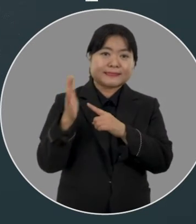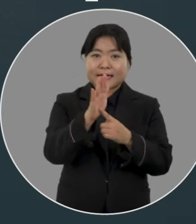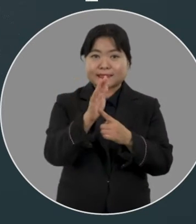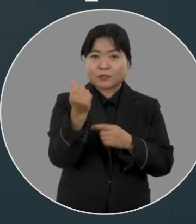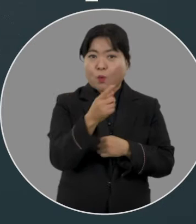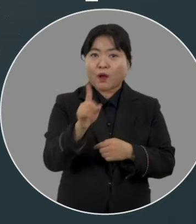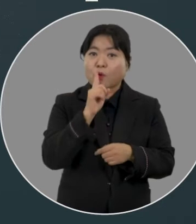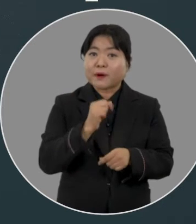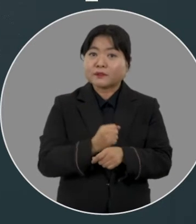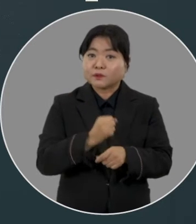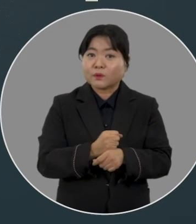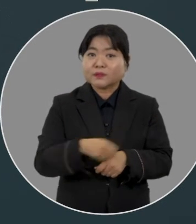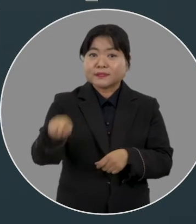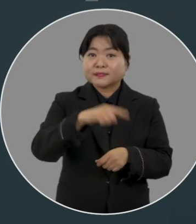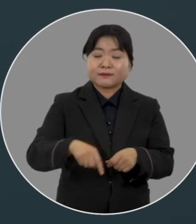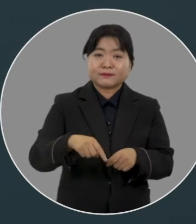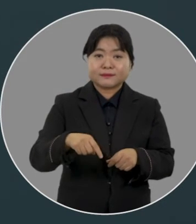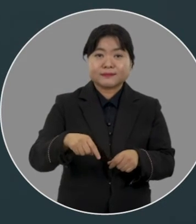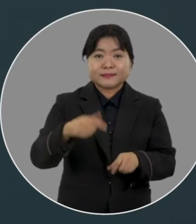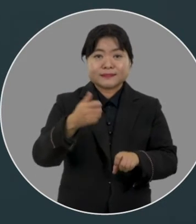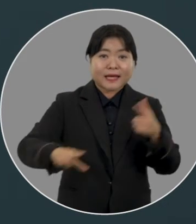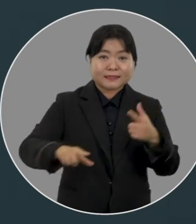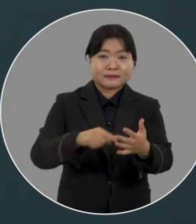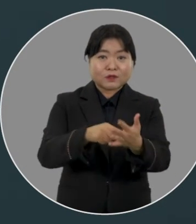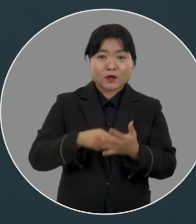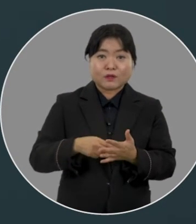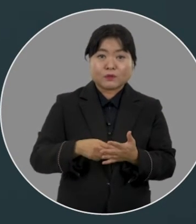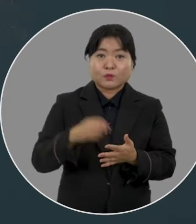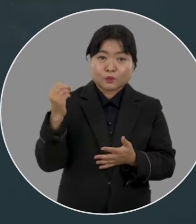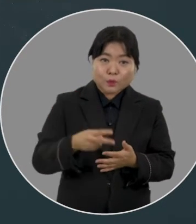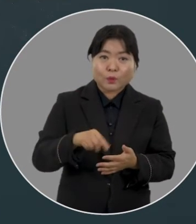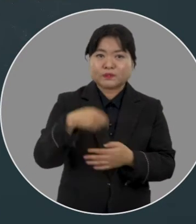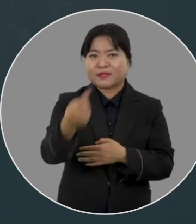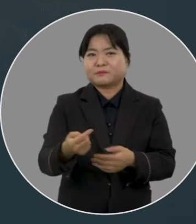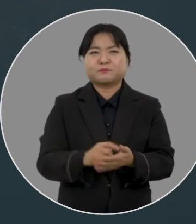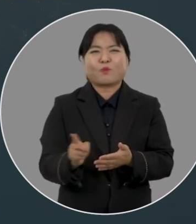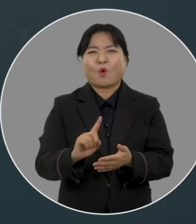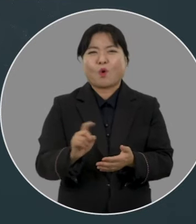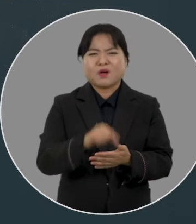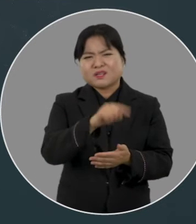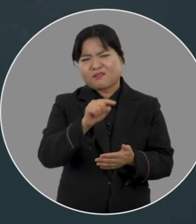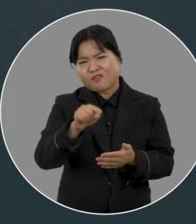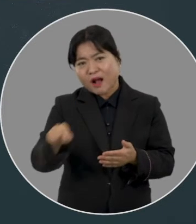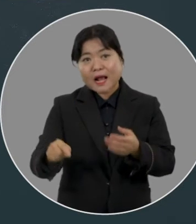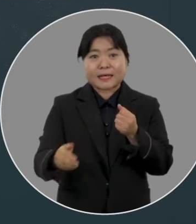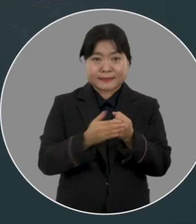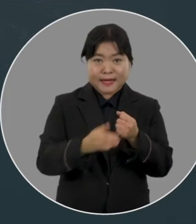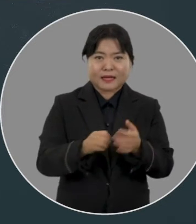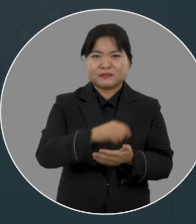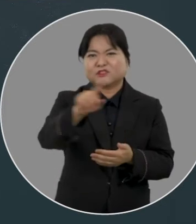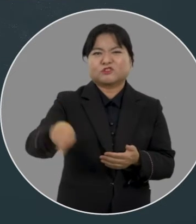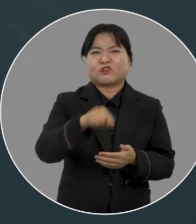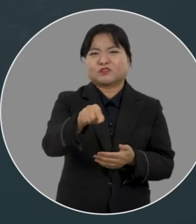상징화라고 하죠. 그 다음 차이를 드러낼 뿐만 아니라 그 다음에는 이러하니까